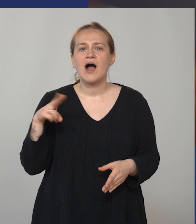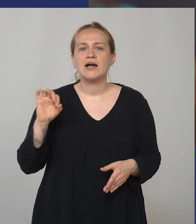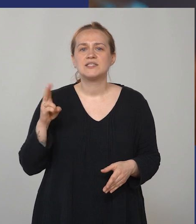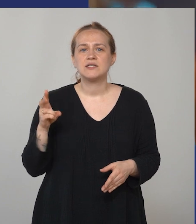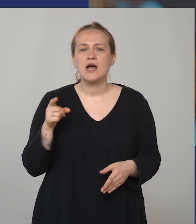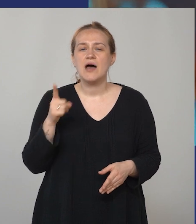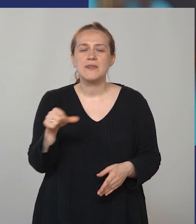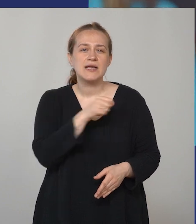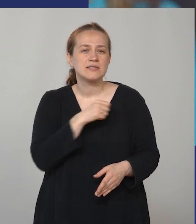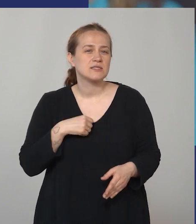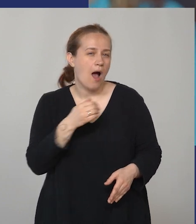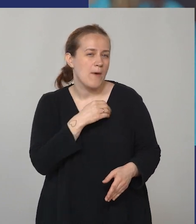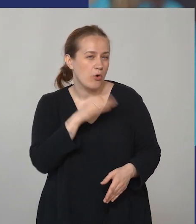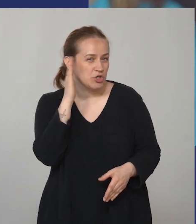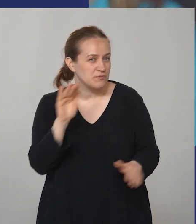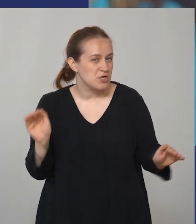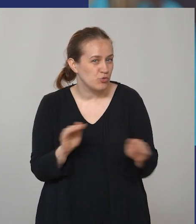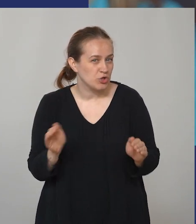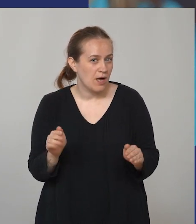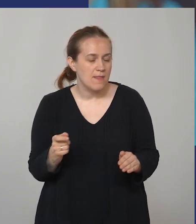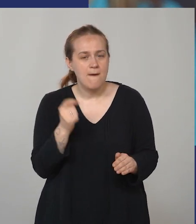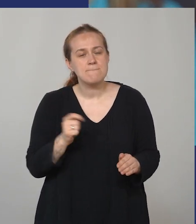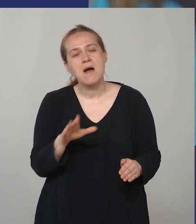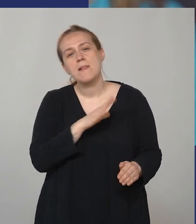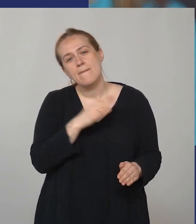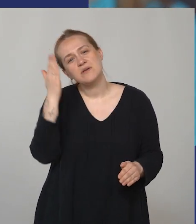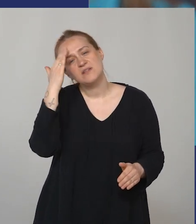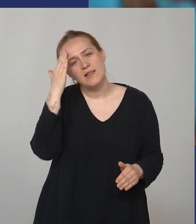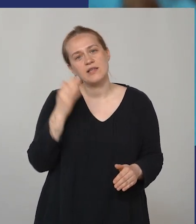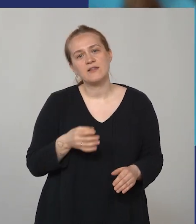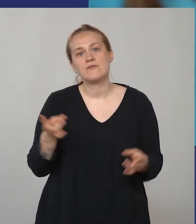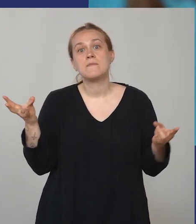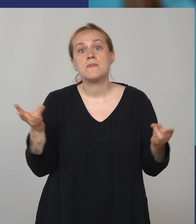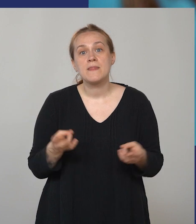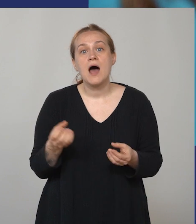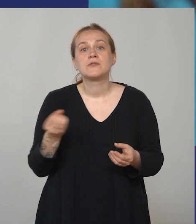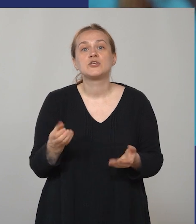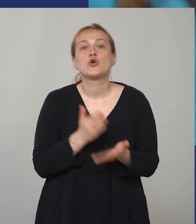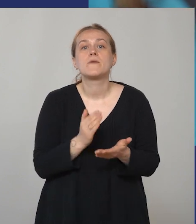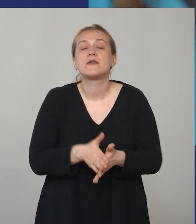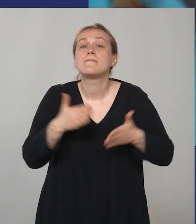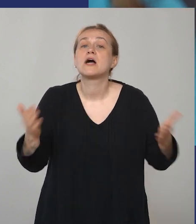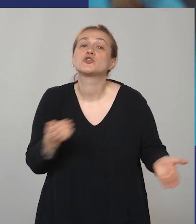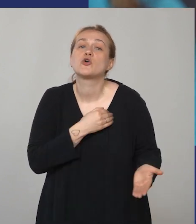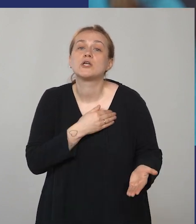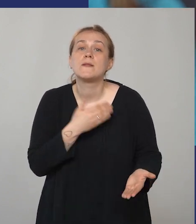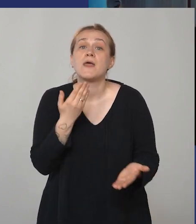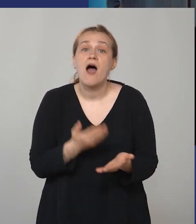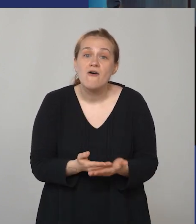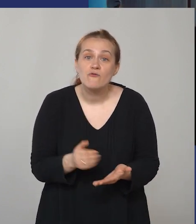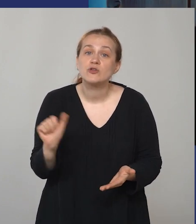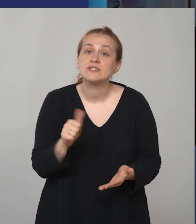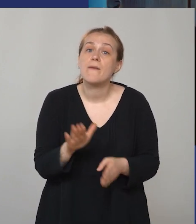Вадик, а ты сам-то хочешь быть музыкантом? Мало быть талантливым. Надо еще иметь большое желание. Вот в чем самый главный